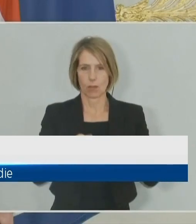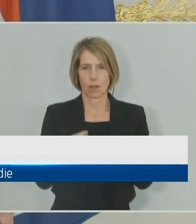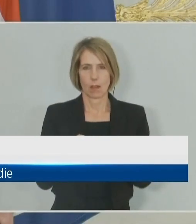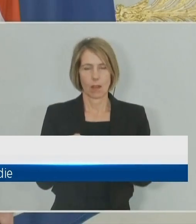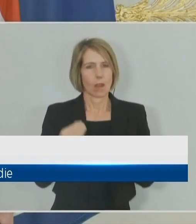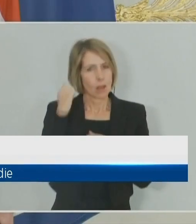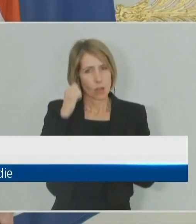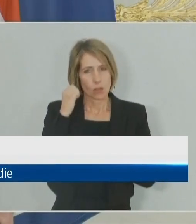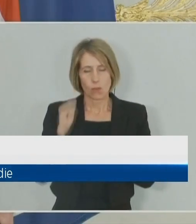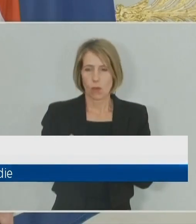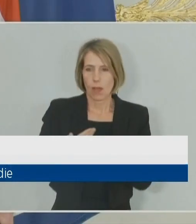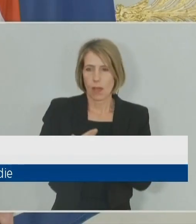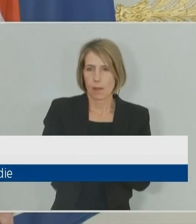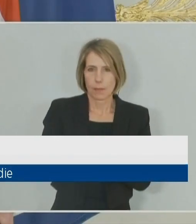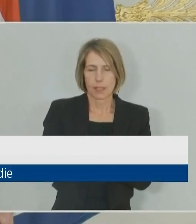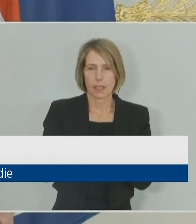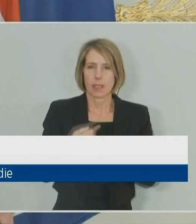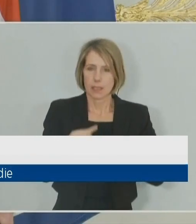apo shtytje në këtë drejtim.